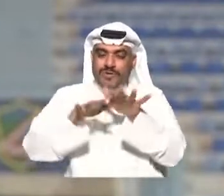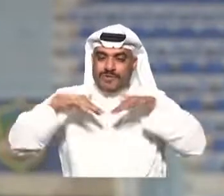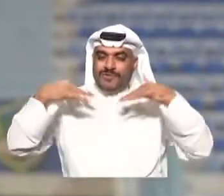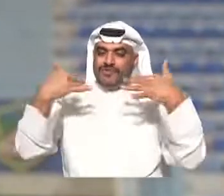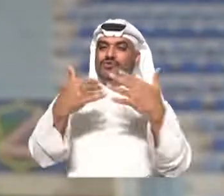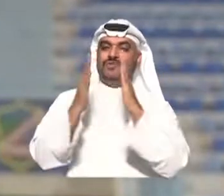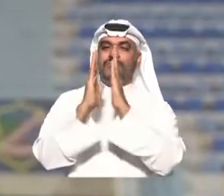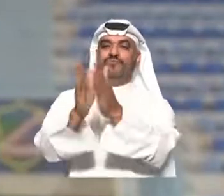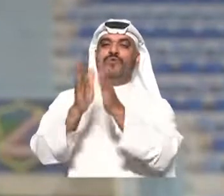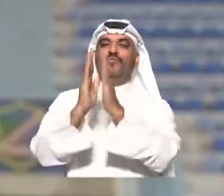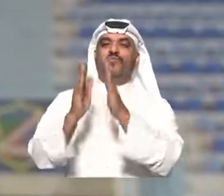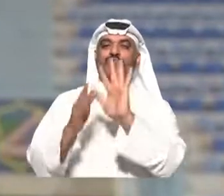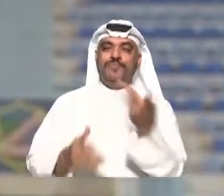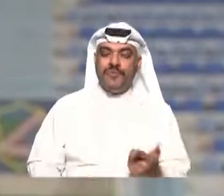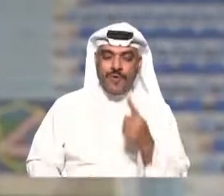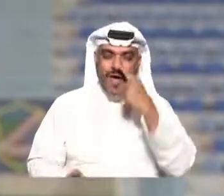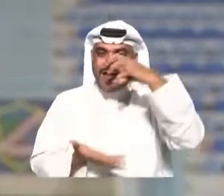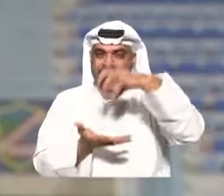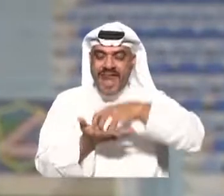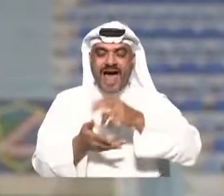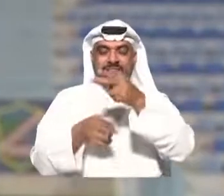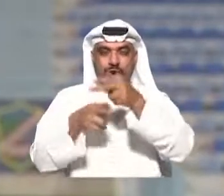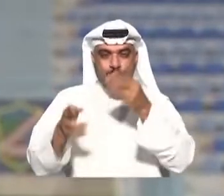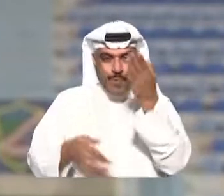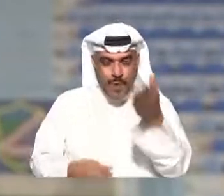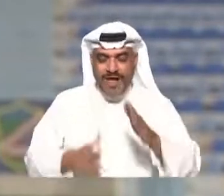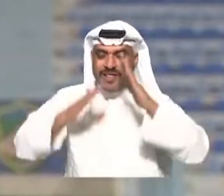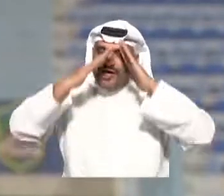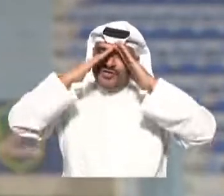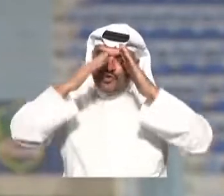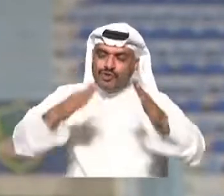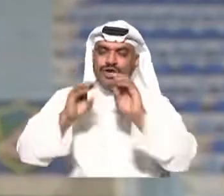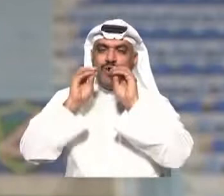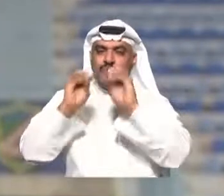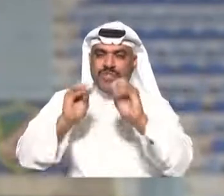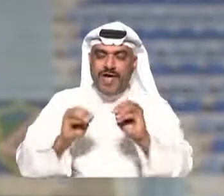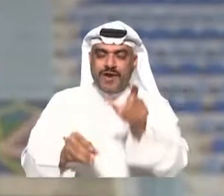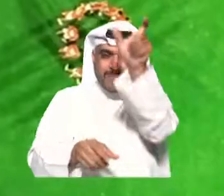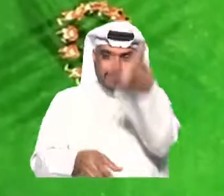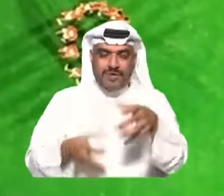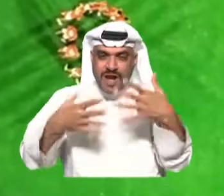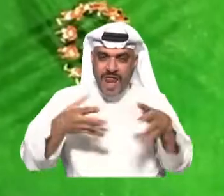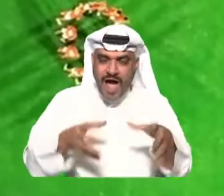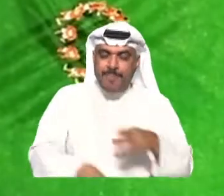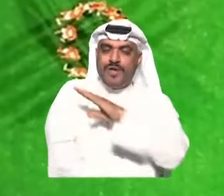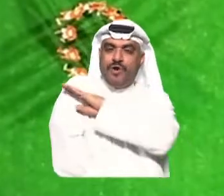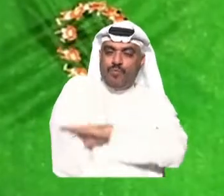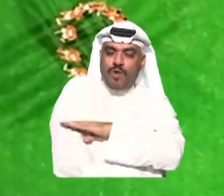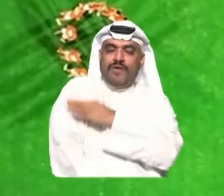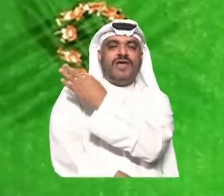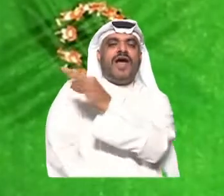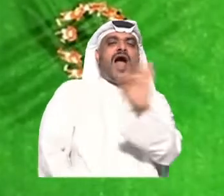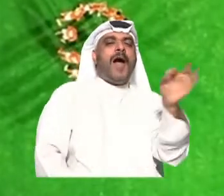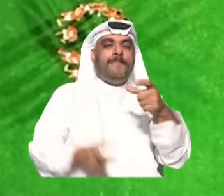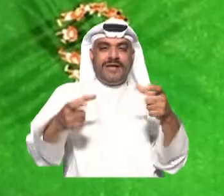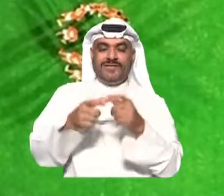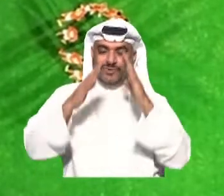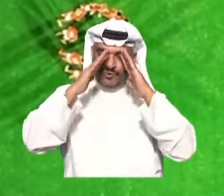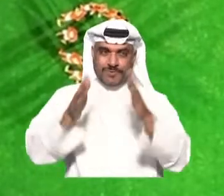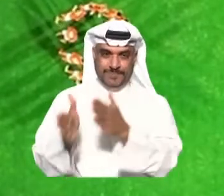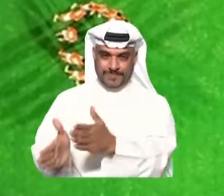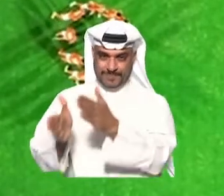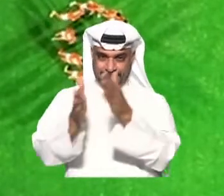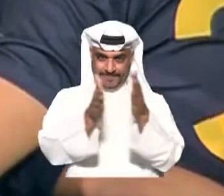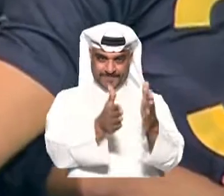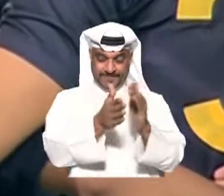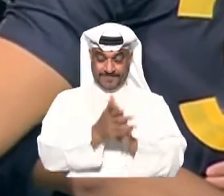جهاز فني، جهاز إداري، جهاز طبي، شكرا للجمهور، يستاهلون درع الدوري. أما هناك في العديلية فيبدو أن